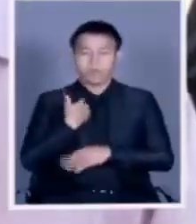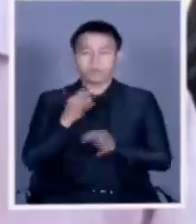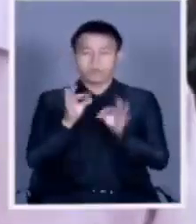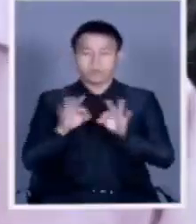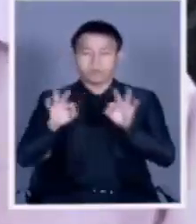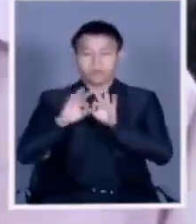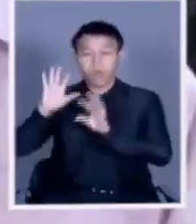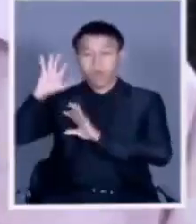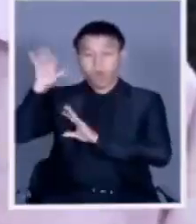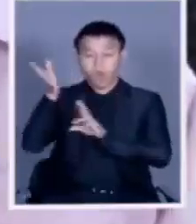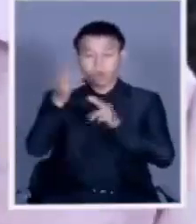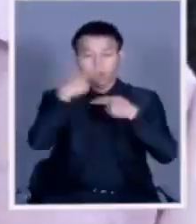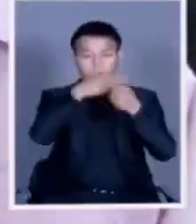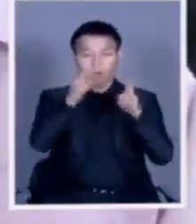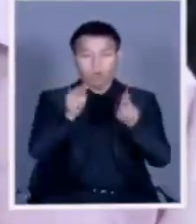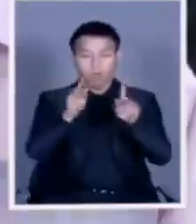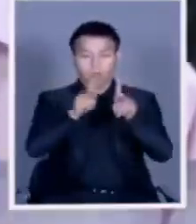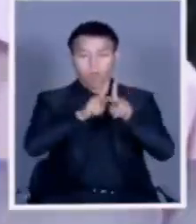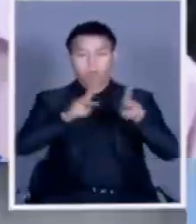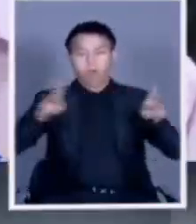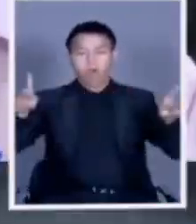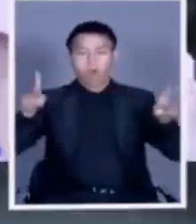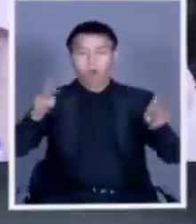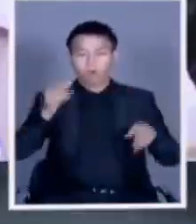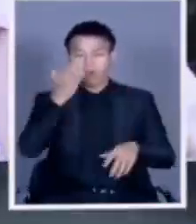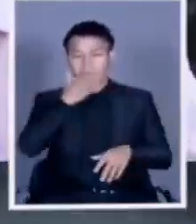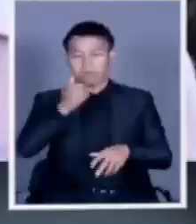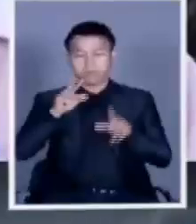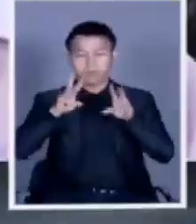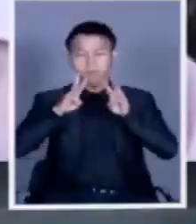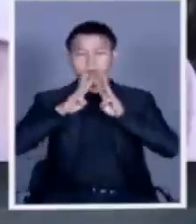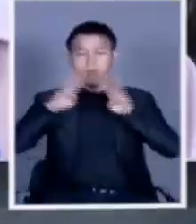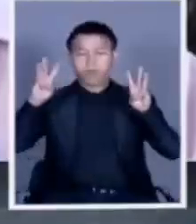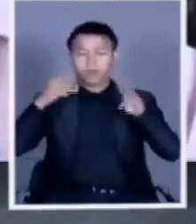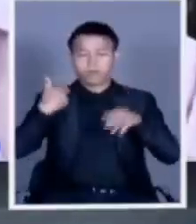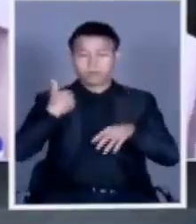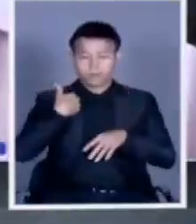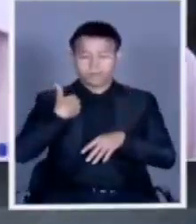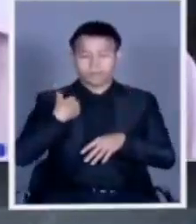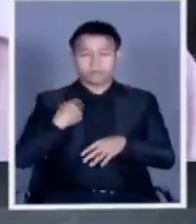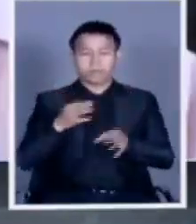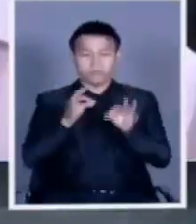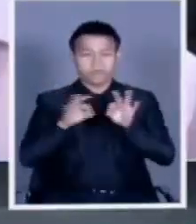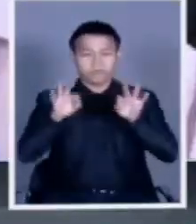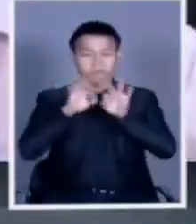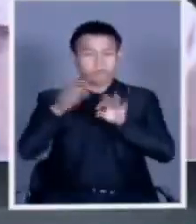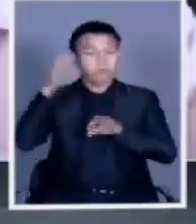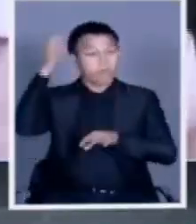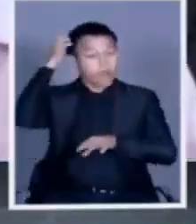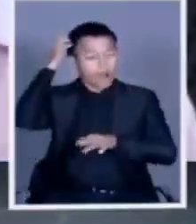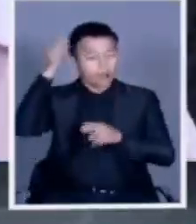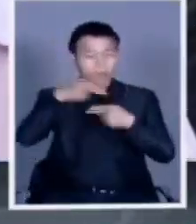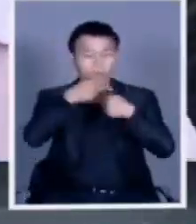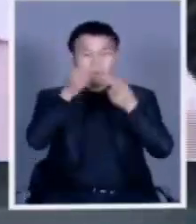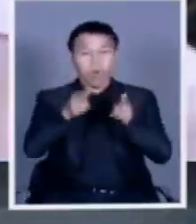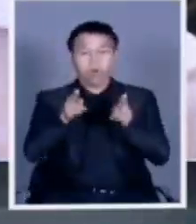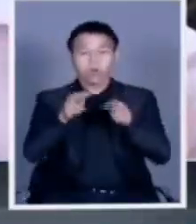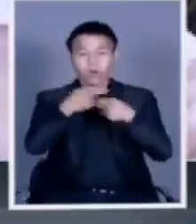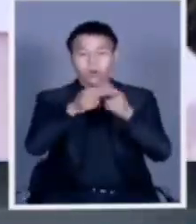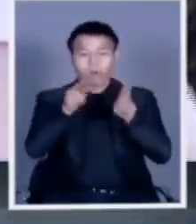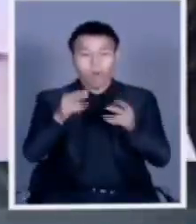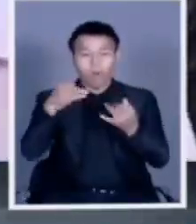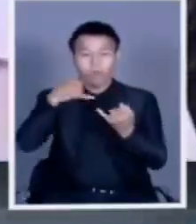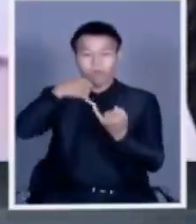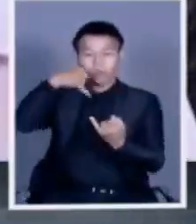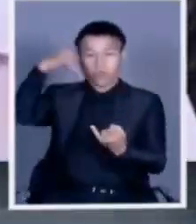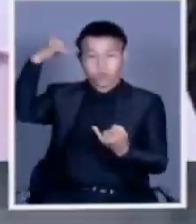บๆอยู่นะกันอยากให้มันได้มาตรฐานมันก็ต้องเป็นห้องโถงกว้างแล้วก็สูงอีกแล้วก็มีแส